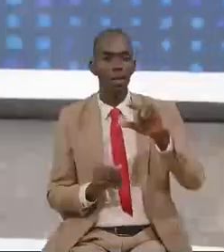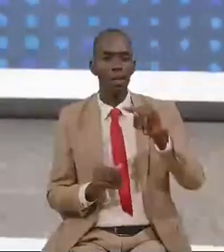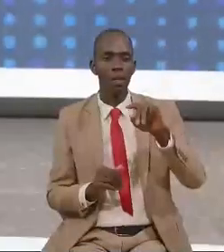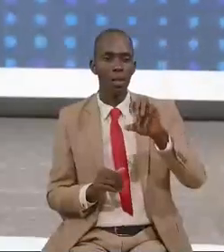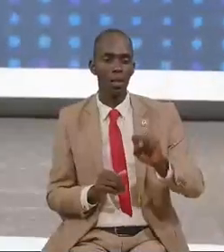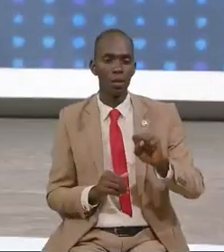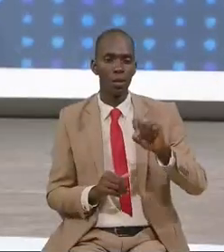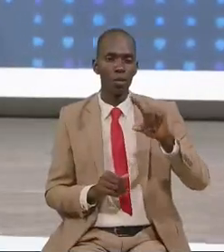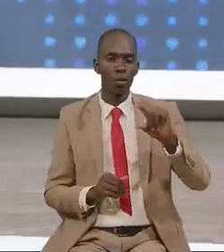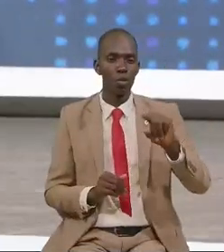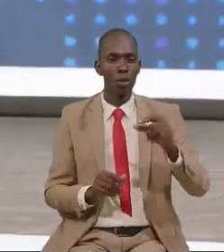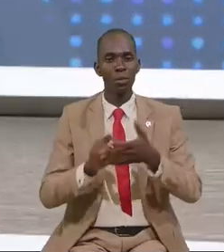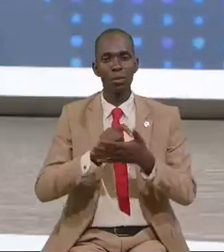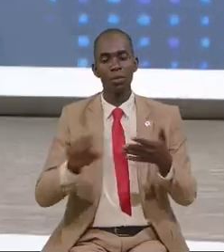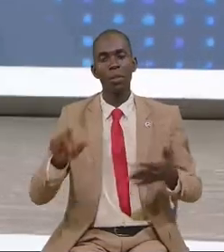Acte